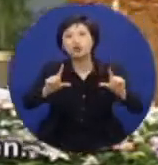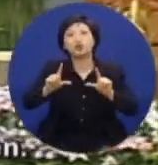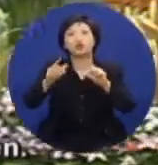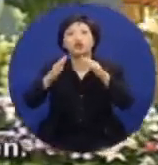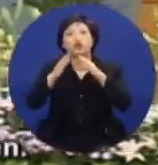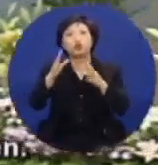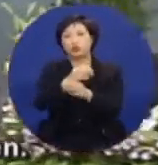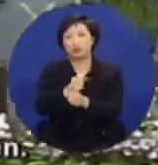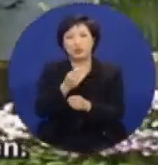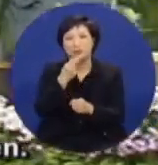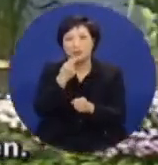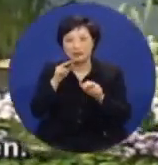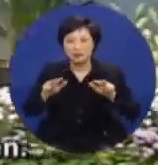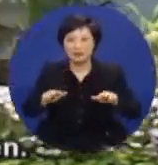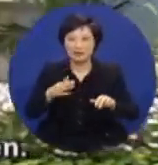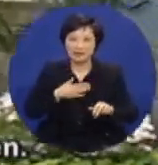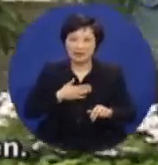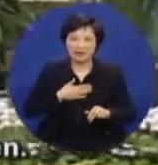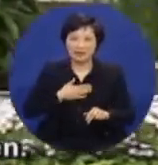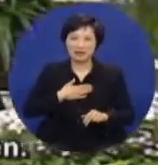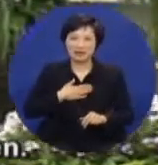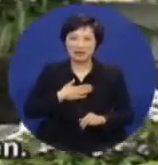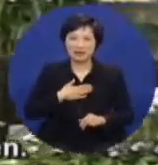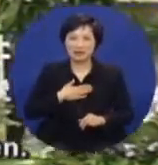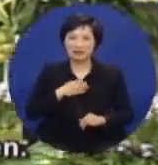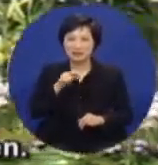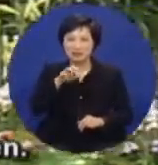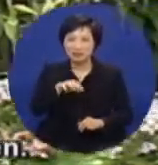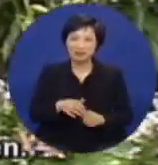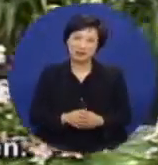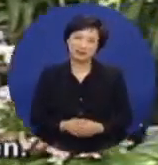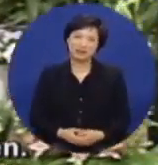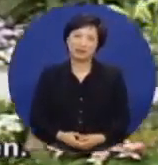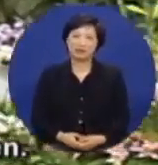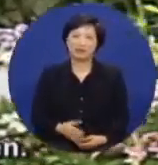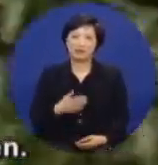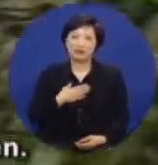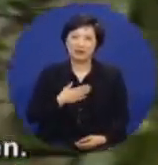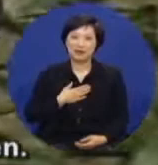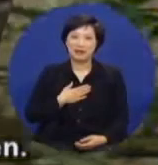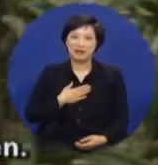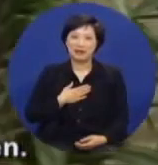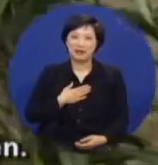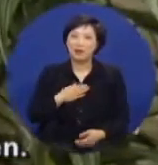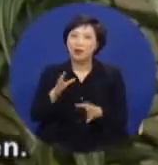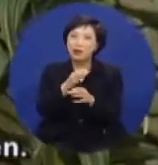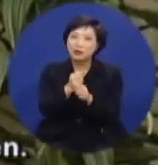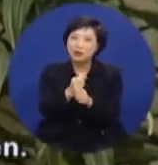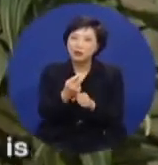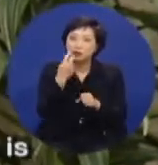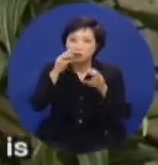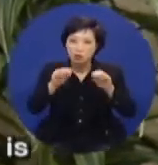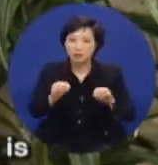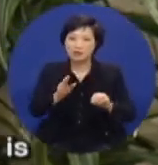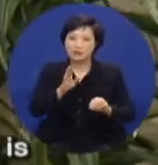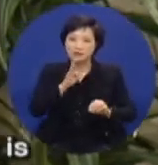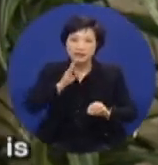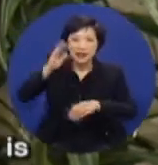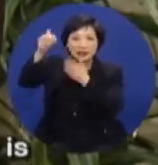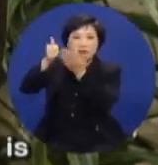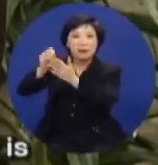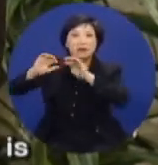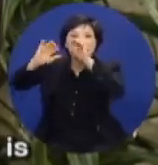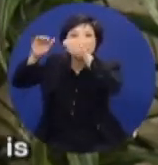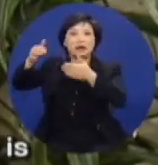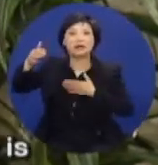이제 나도 여기도 어느날인가 때가 되면 죽었소 진짜 아 하나님 나라 우리